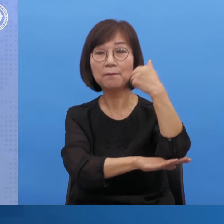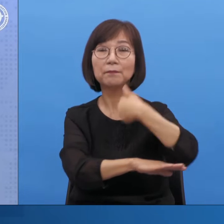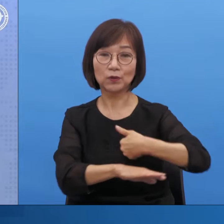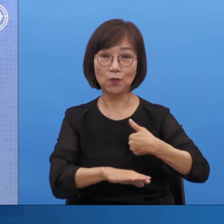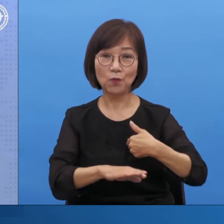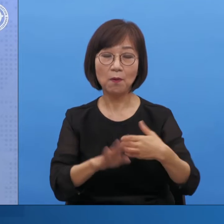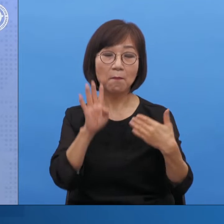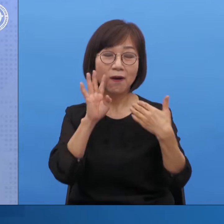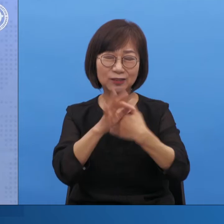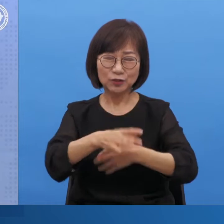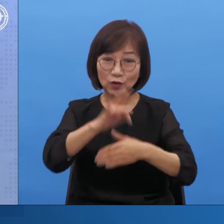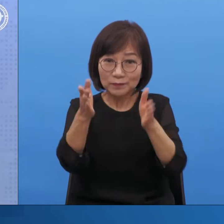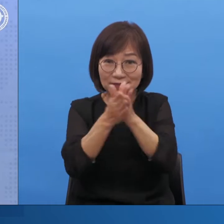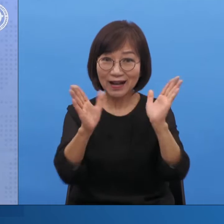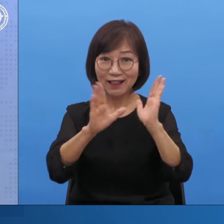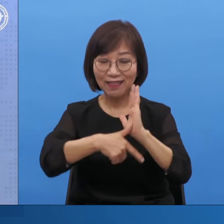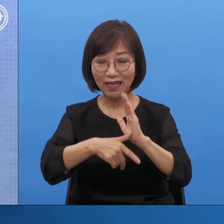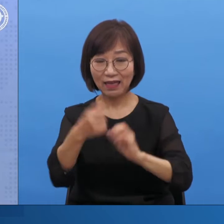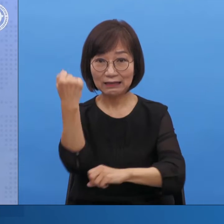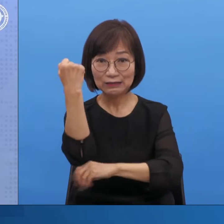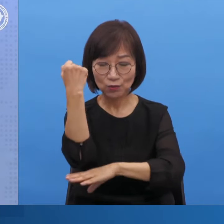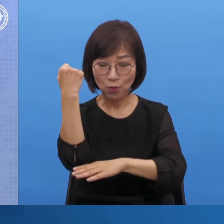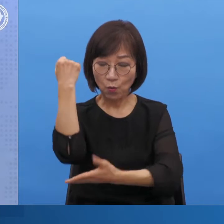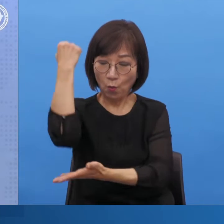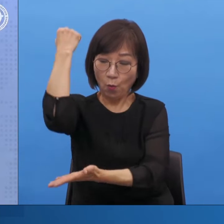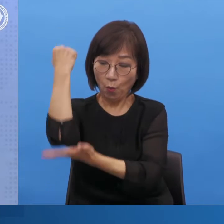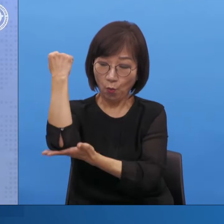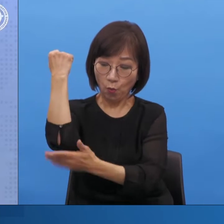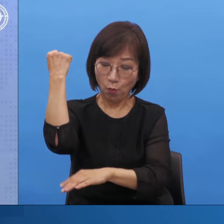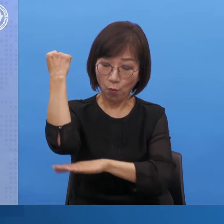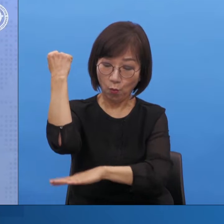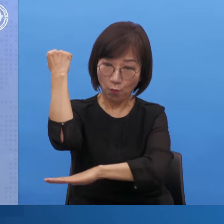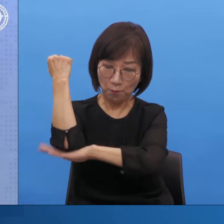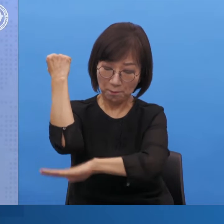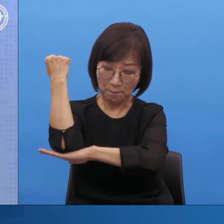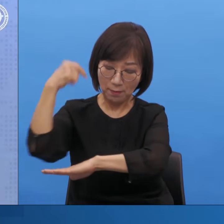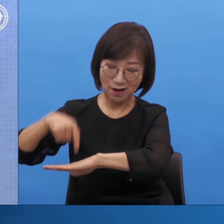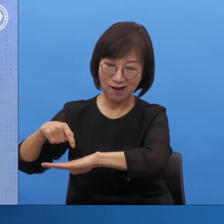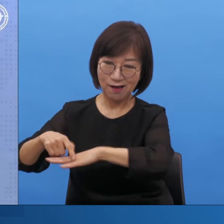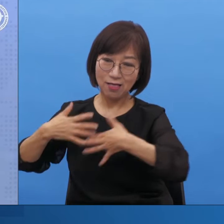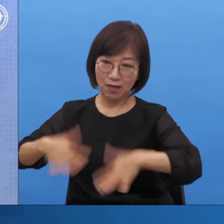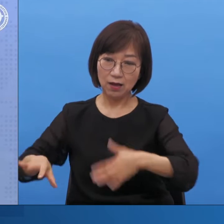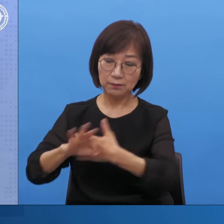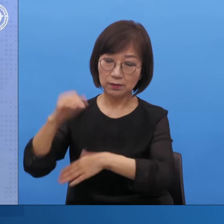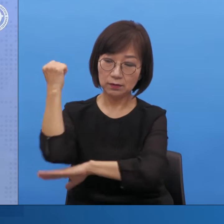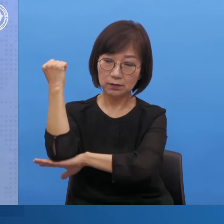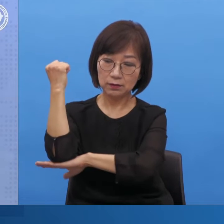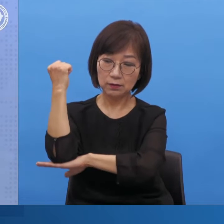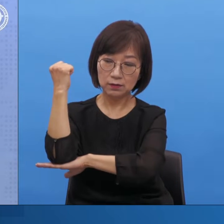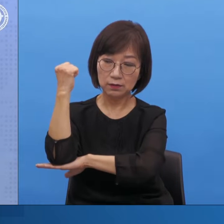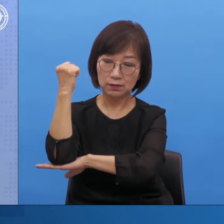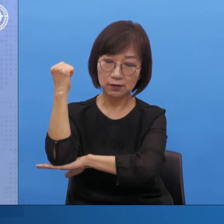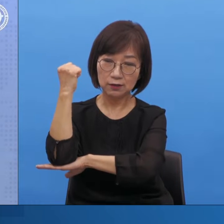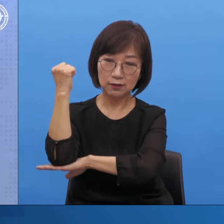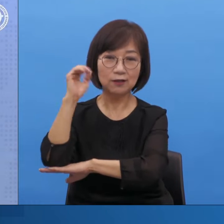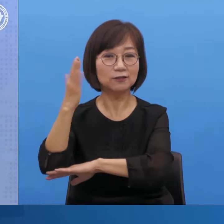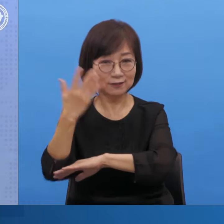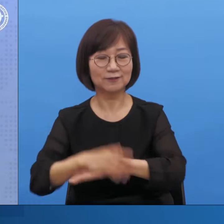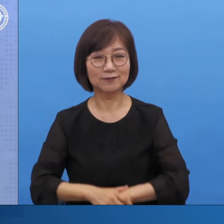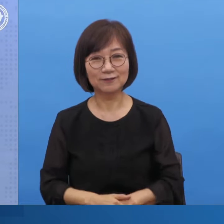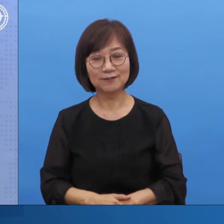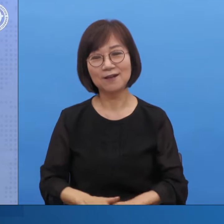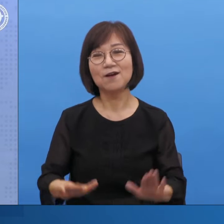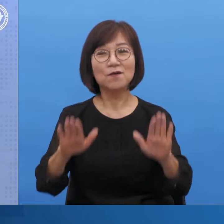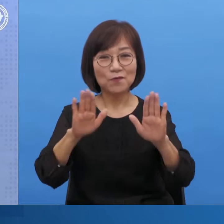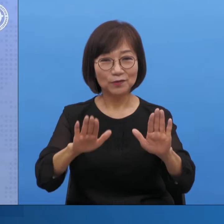않으면 흔들리고 무너지는 거죠. And if that foundation is not firm and strong, it will one day shake and collapse. 오늘